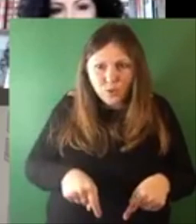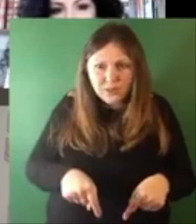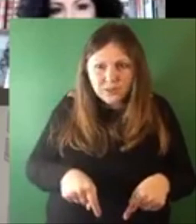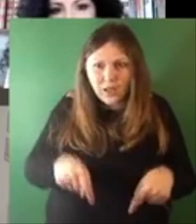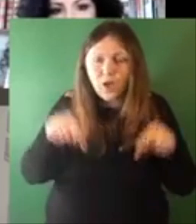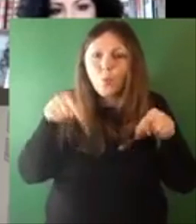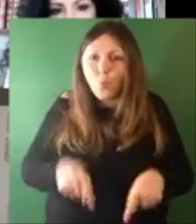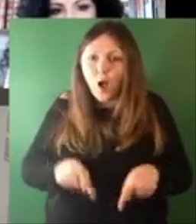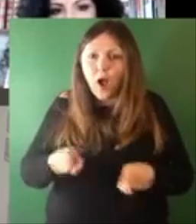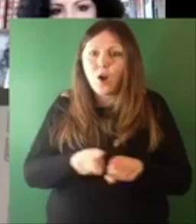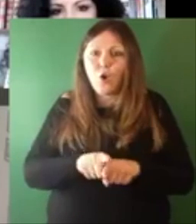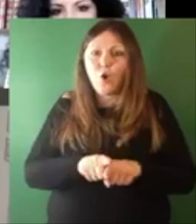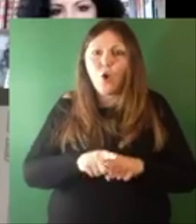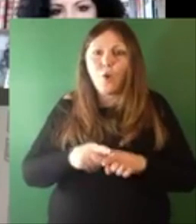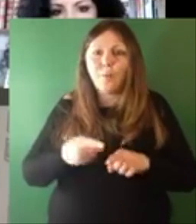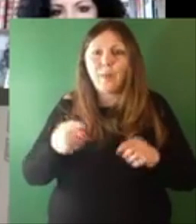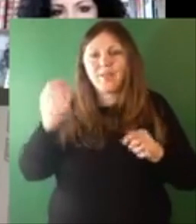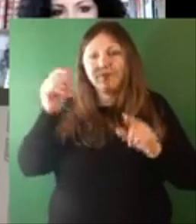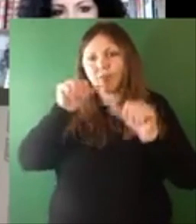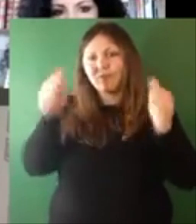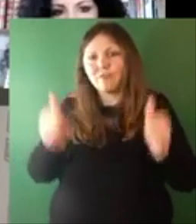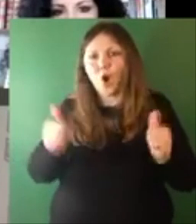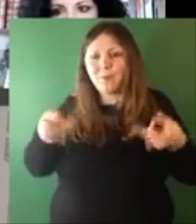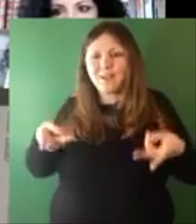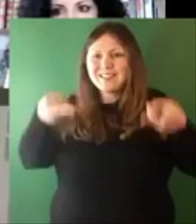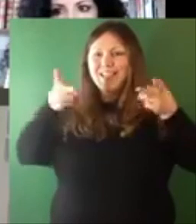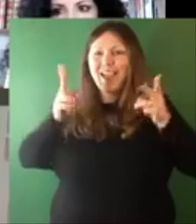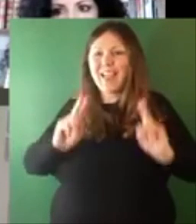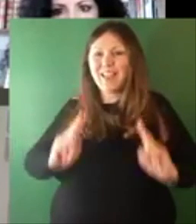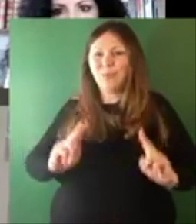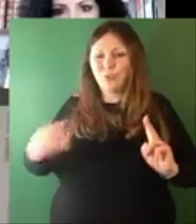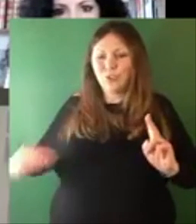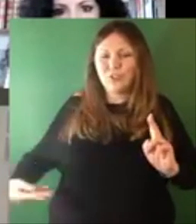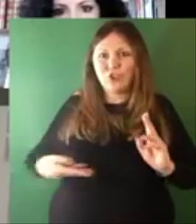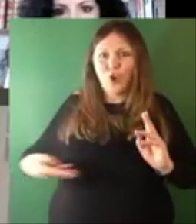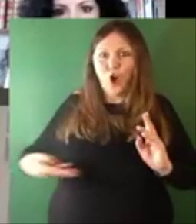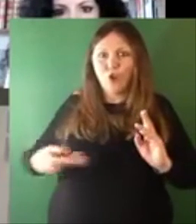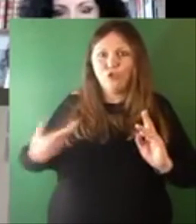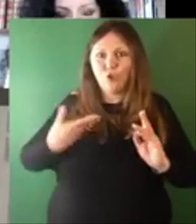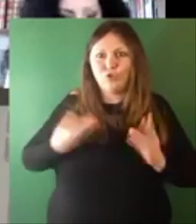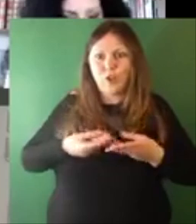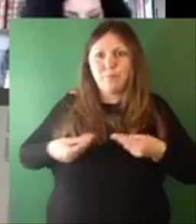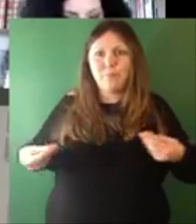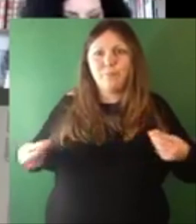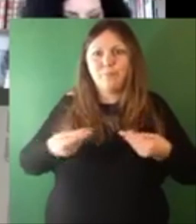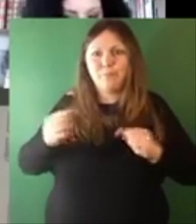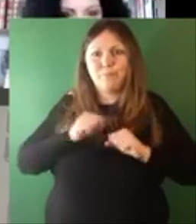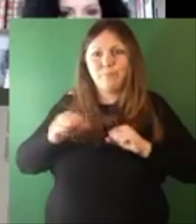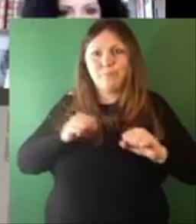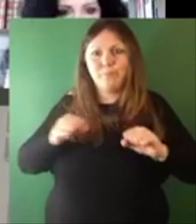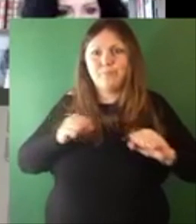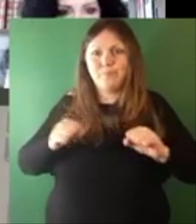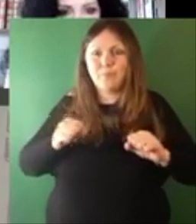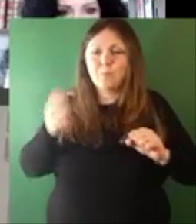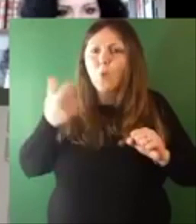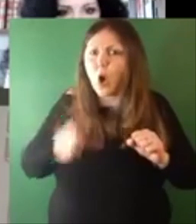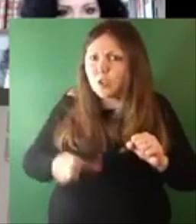sempre agli enti locali. Circa 480 mila euro saranno destinati a Bitonto. È attiva dallo scorso